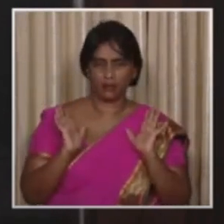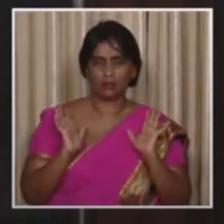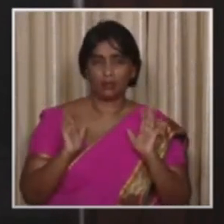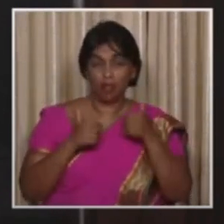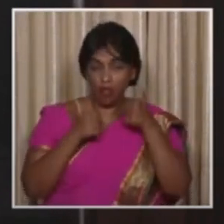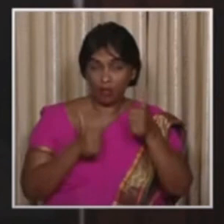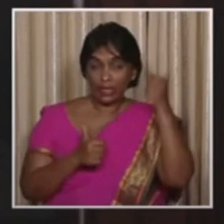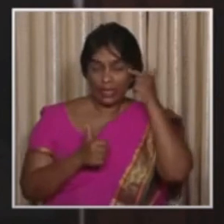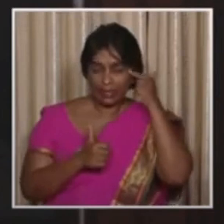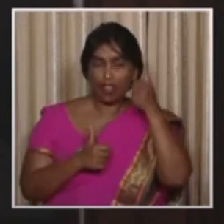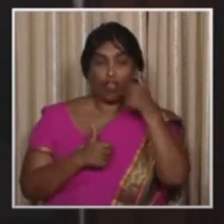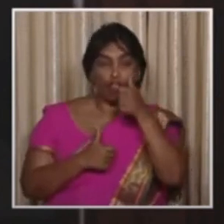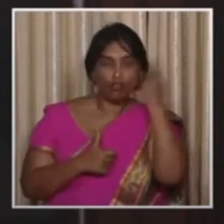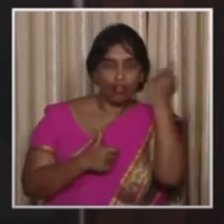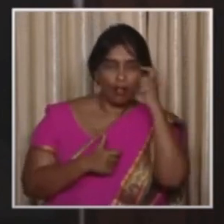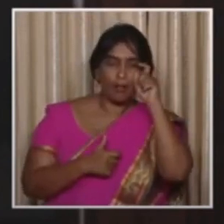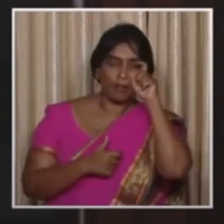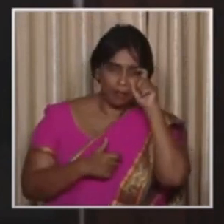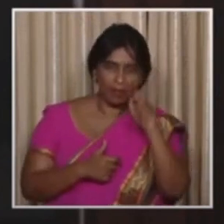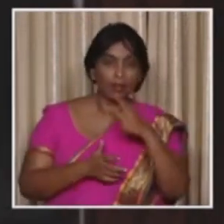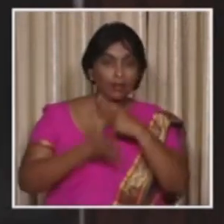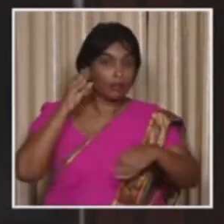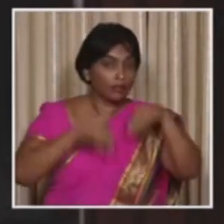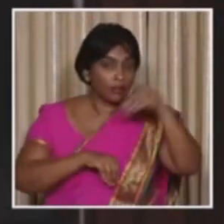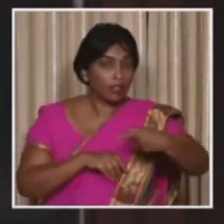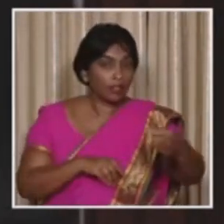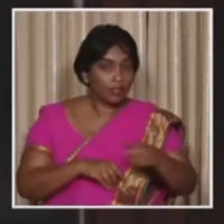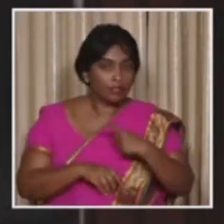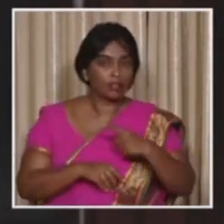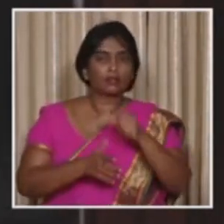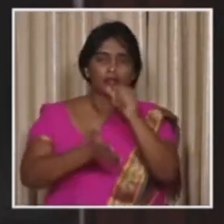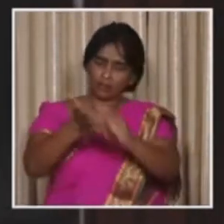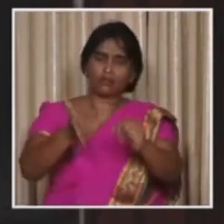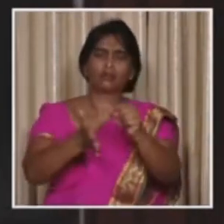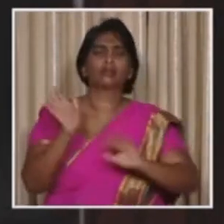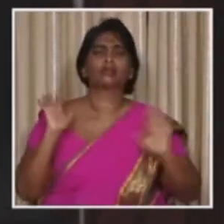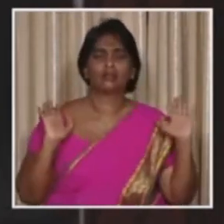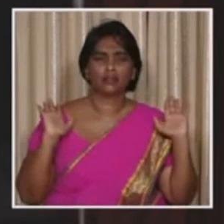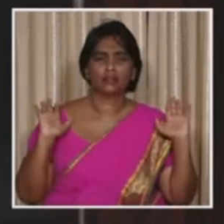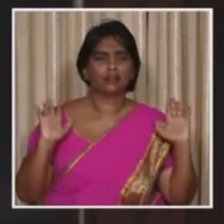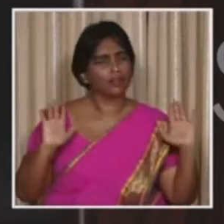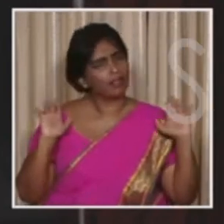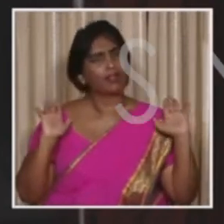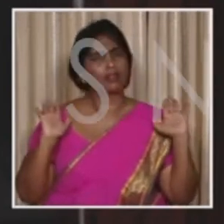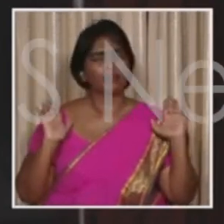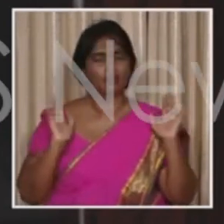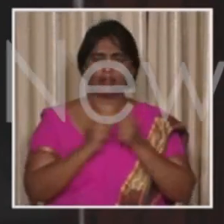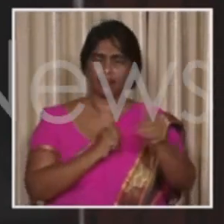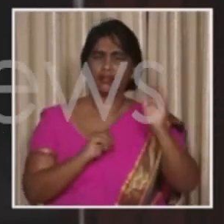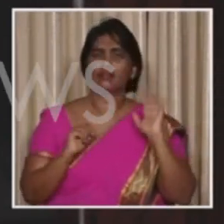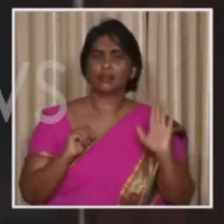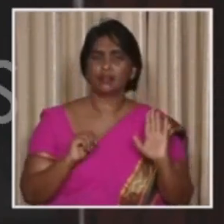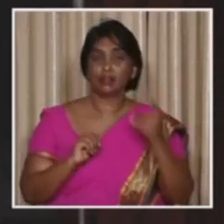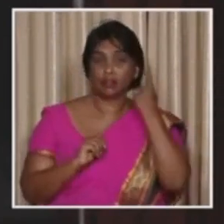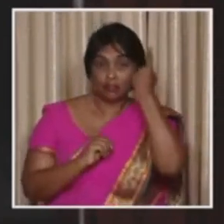හොඳට කල්පනා කරලා බලලා හොඳට හොයලා බලලා මැතිවරණයේ දවසට ගිහිල්ලා කතර ගහන්න එච්චරයි වුන්ට කැප කරන්න තියෙන්නේ